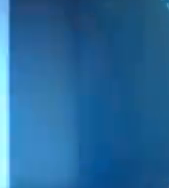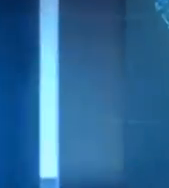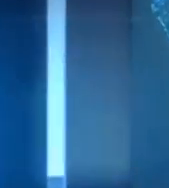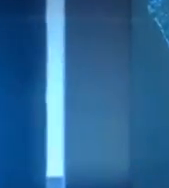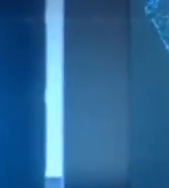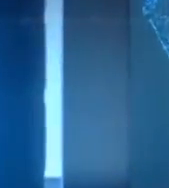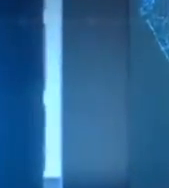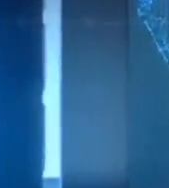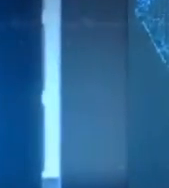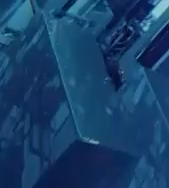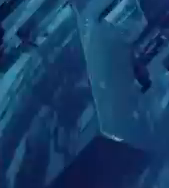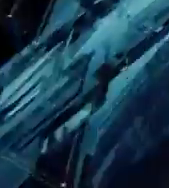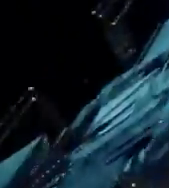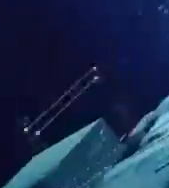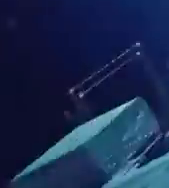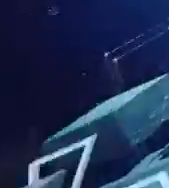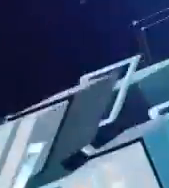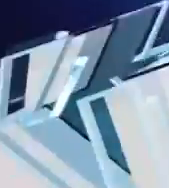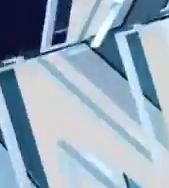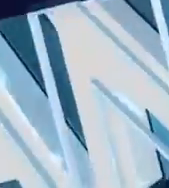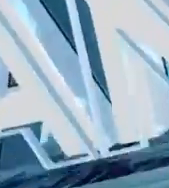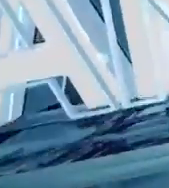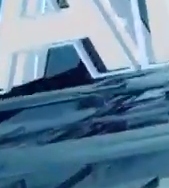арнасы, Талдықорған.